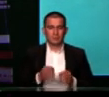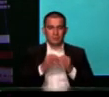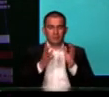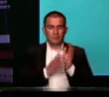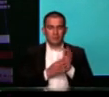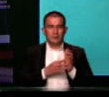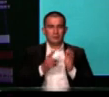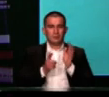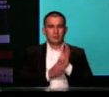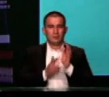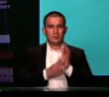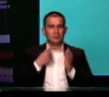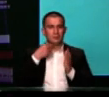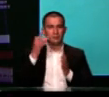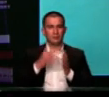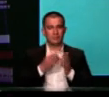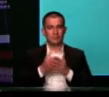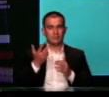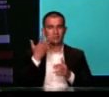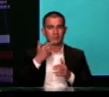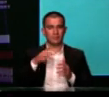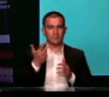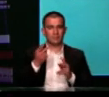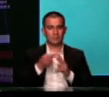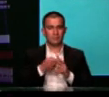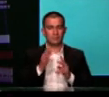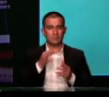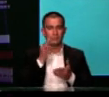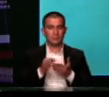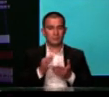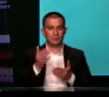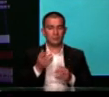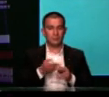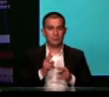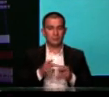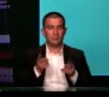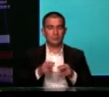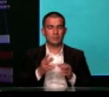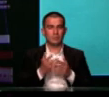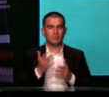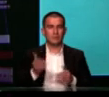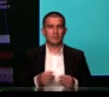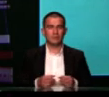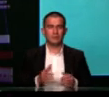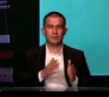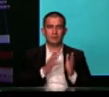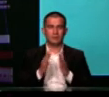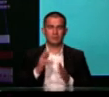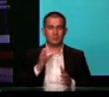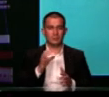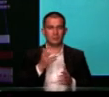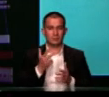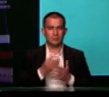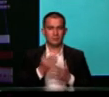19 ning 7-chi darajasini 33 ga bo'lganimizda qoldiq 13 ga teng. S3imiz esa 1